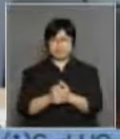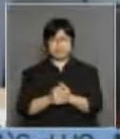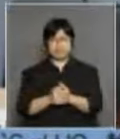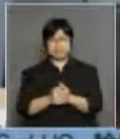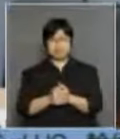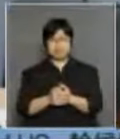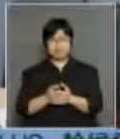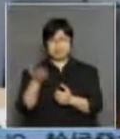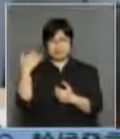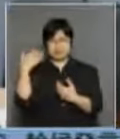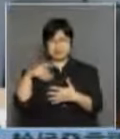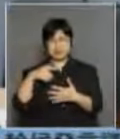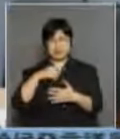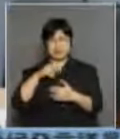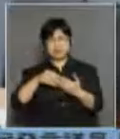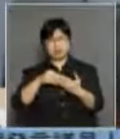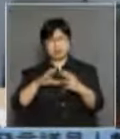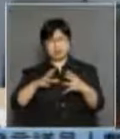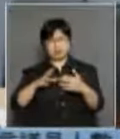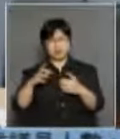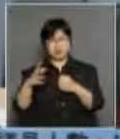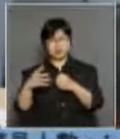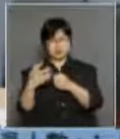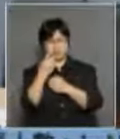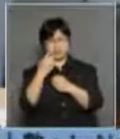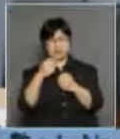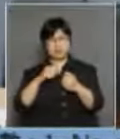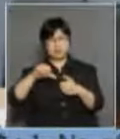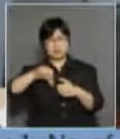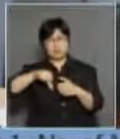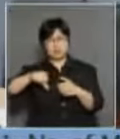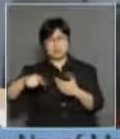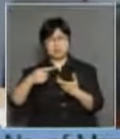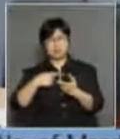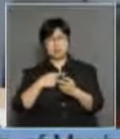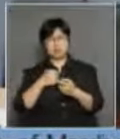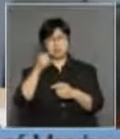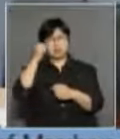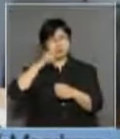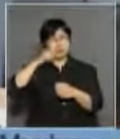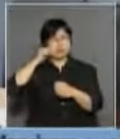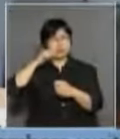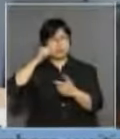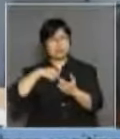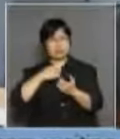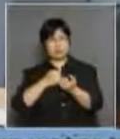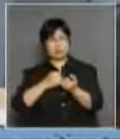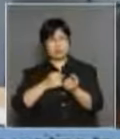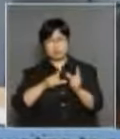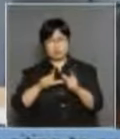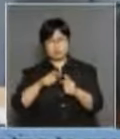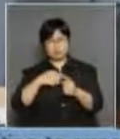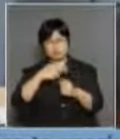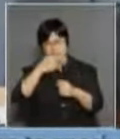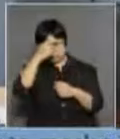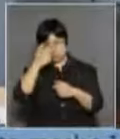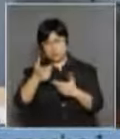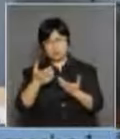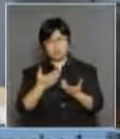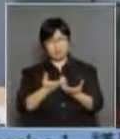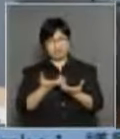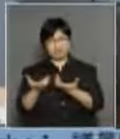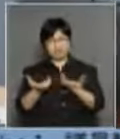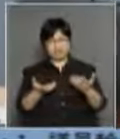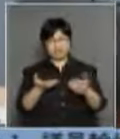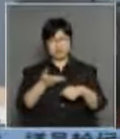意義啦，我拉布第一次失敗嗰陣時候，蔣新津都仲喺度，而家仲喺度啊，仲喺度分化緊社區啊，咁佢會唔